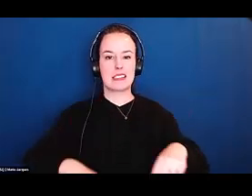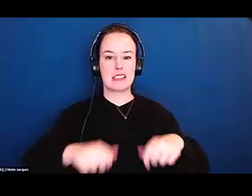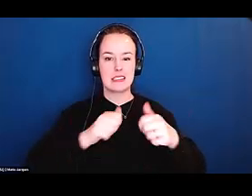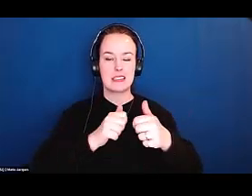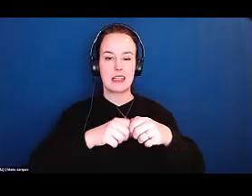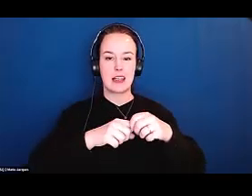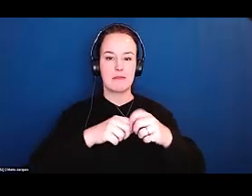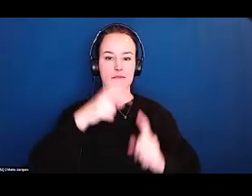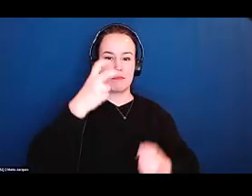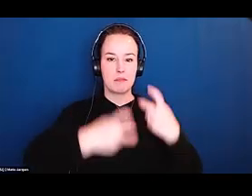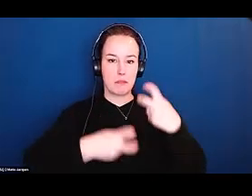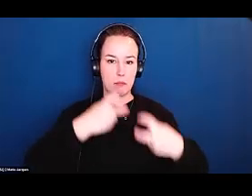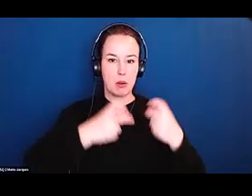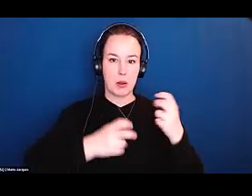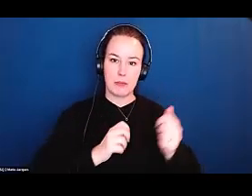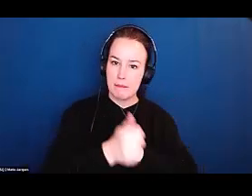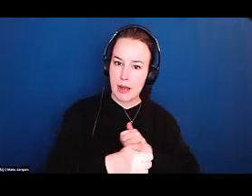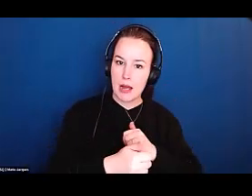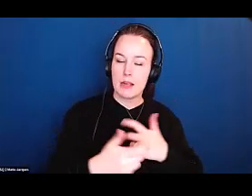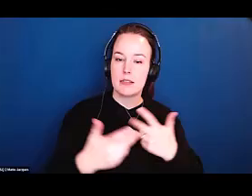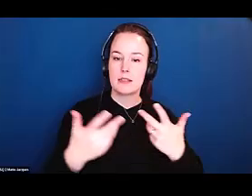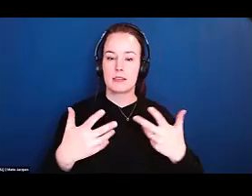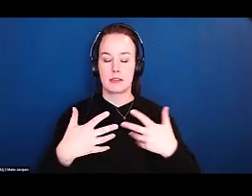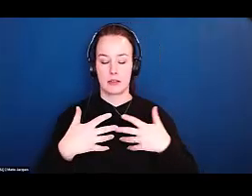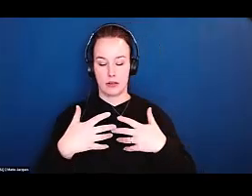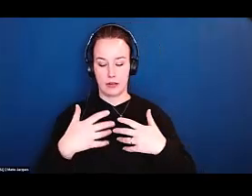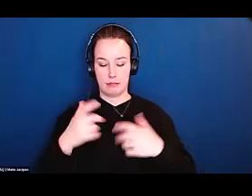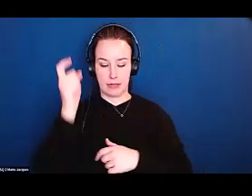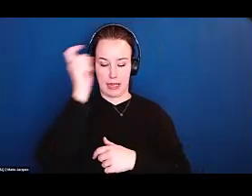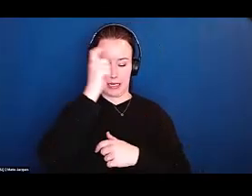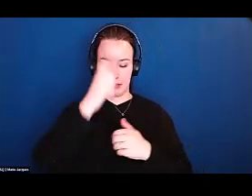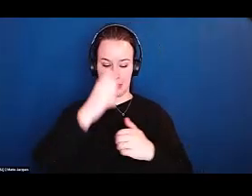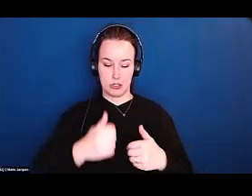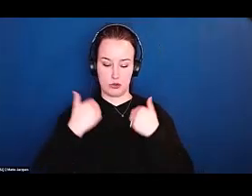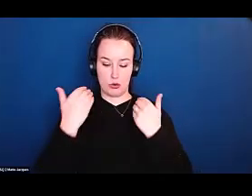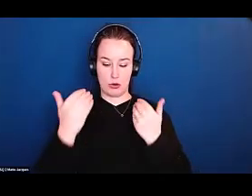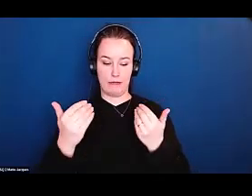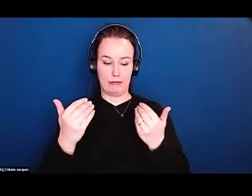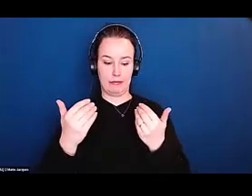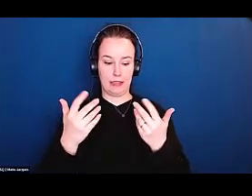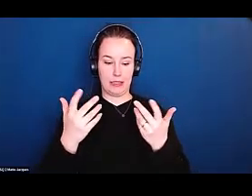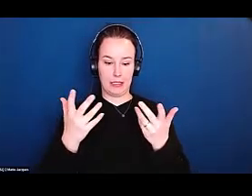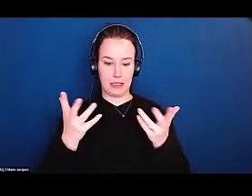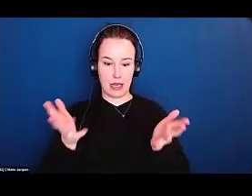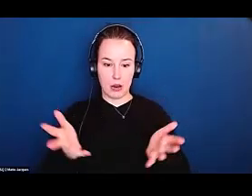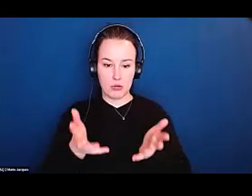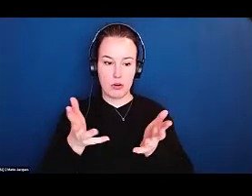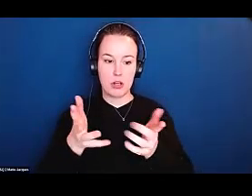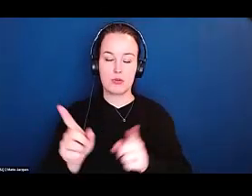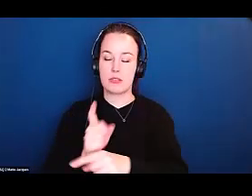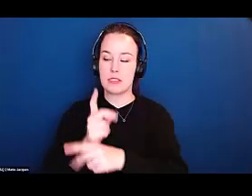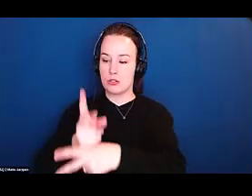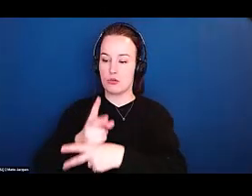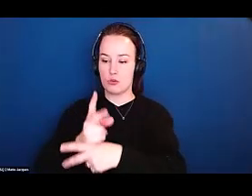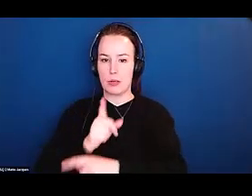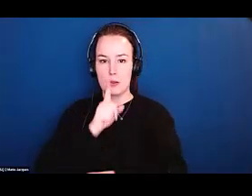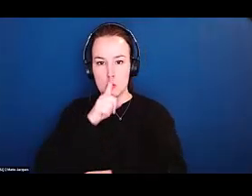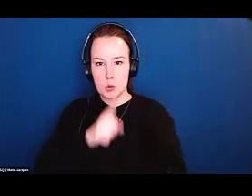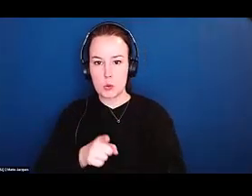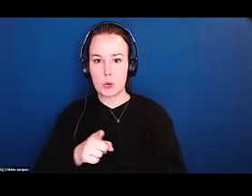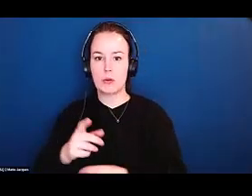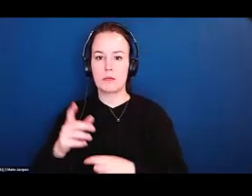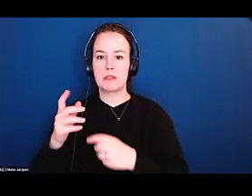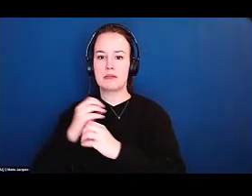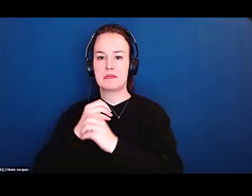barrières systémiques, une expérience de vie centrée, les soins culturellement sûrs et